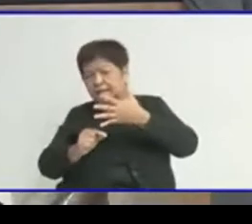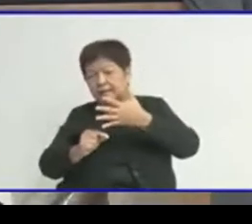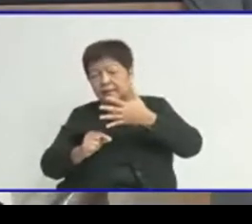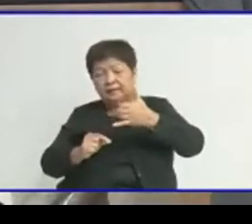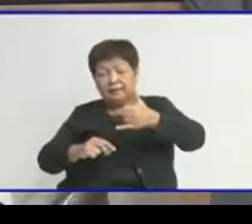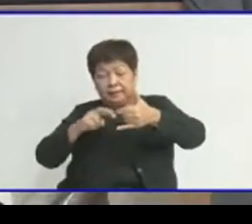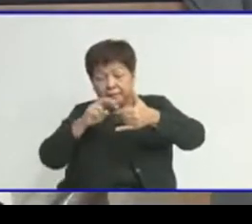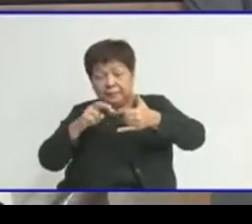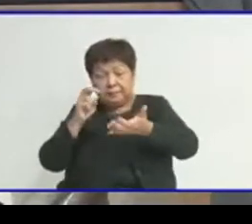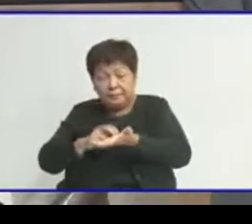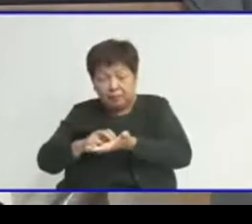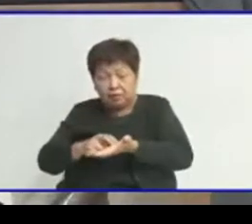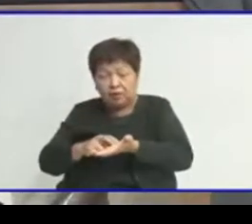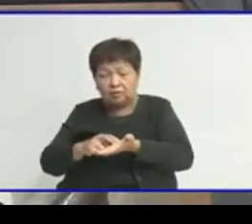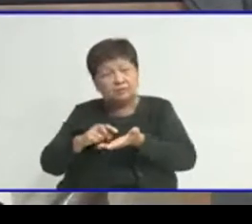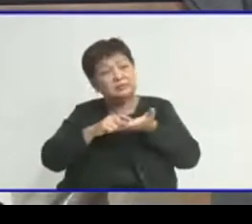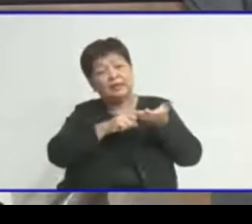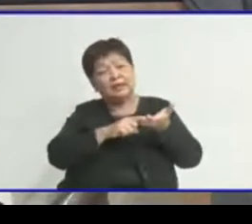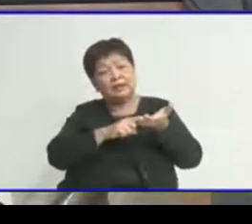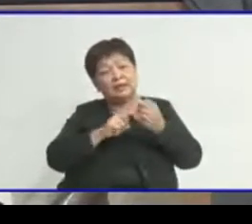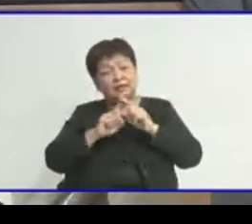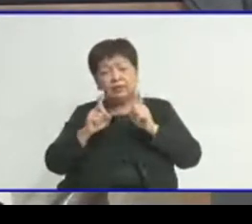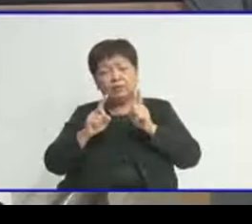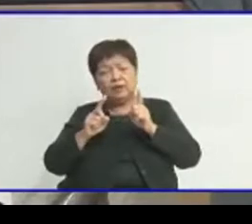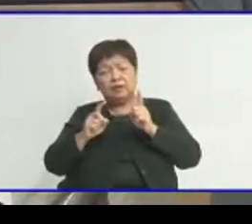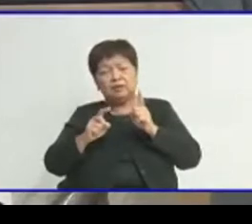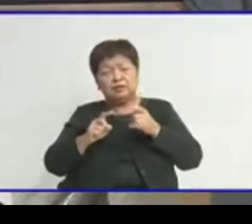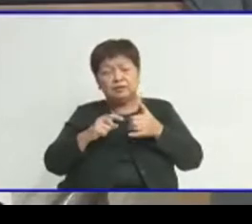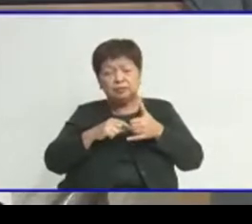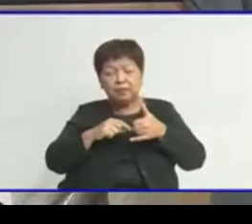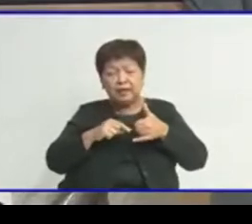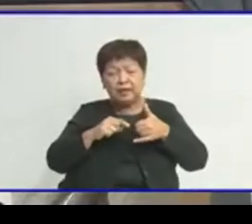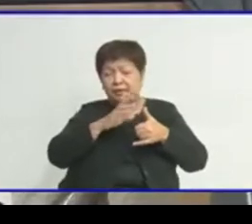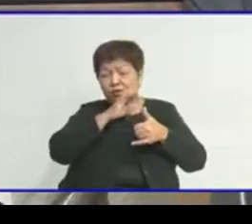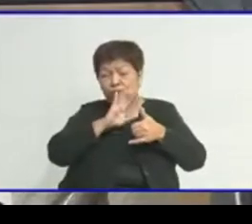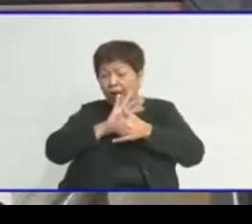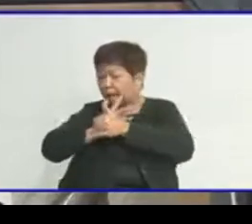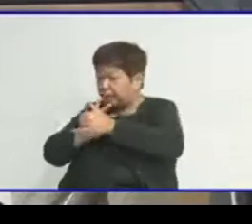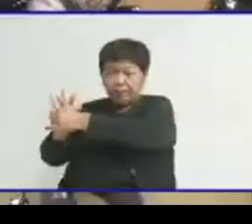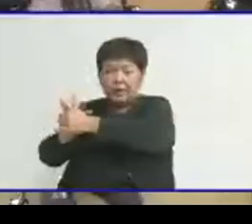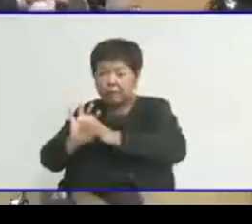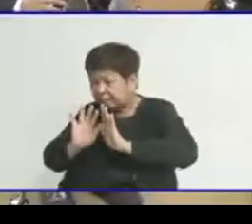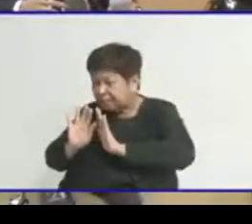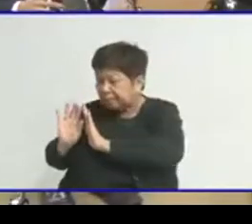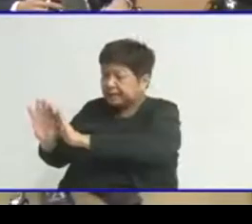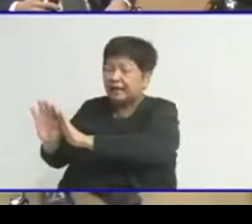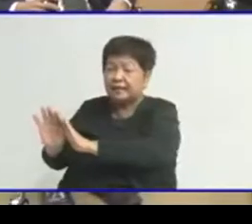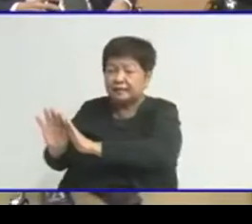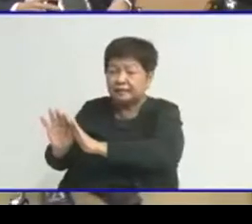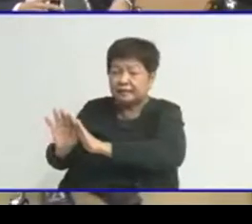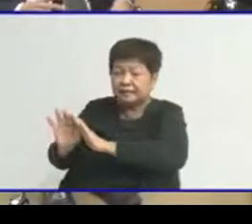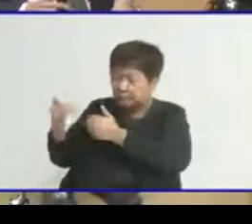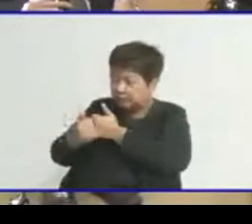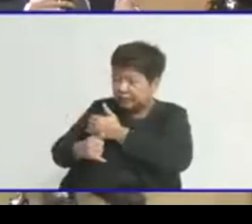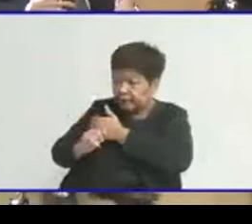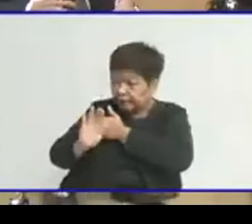long period of time maybe the threat and the persecution is no longer exist in the country of origin so